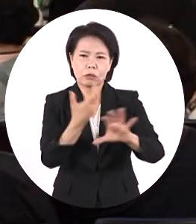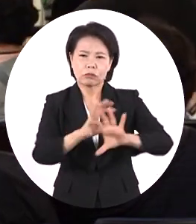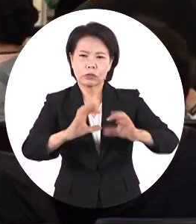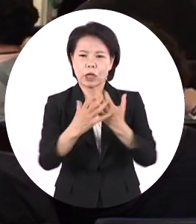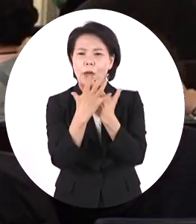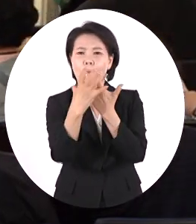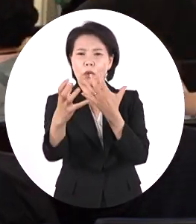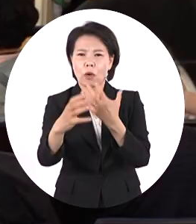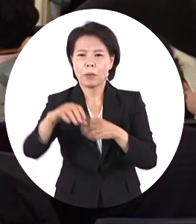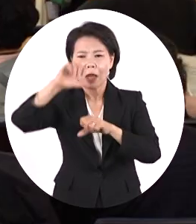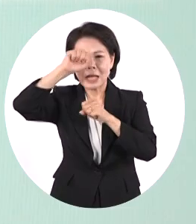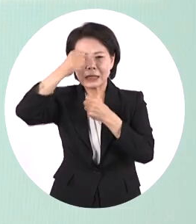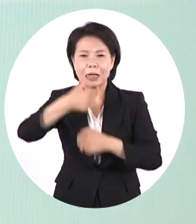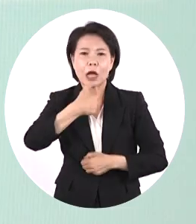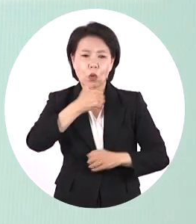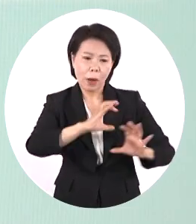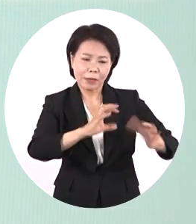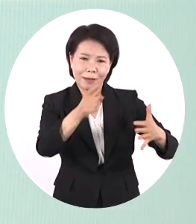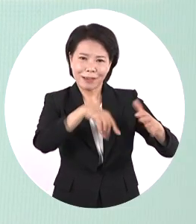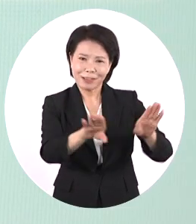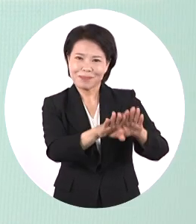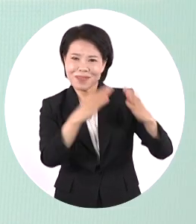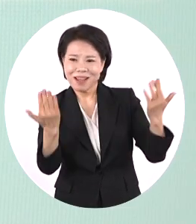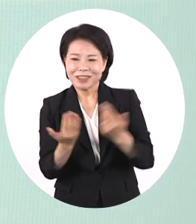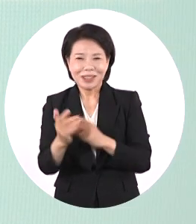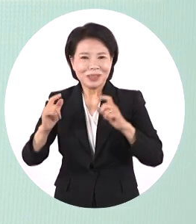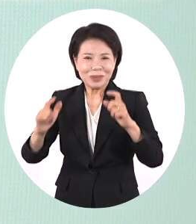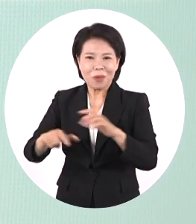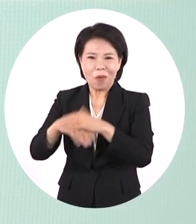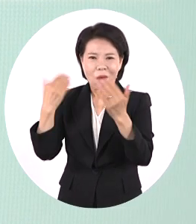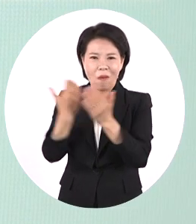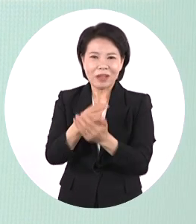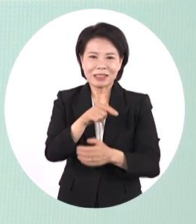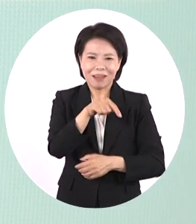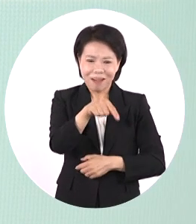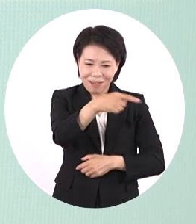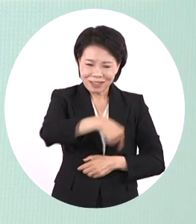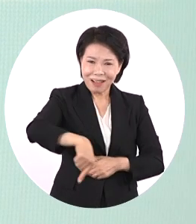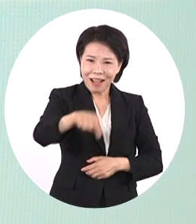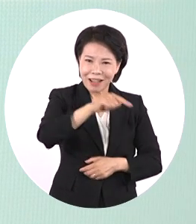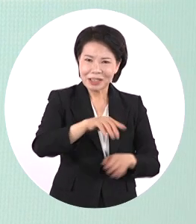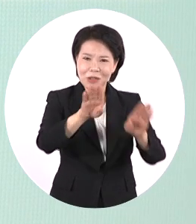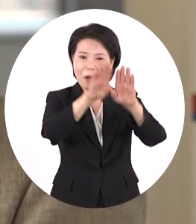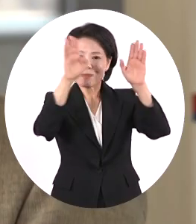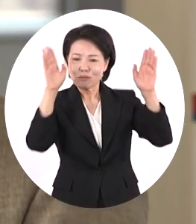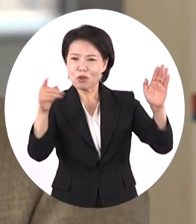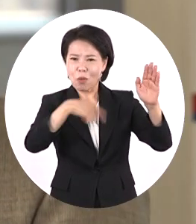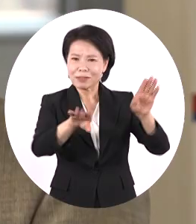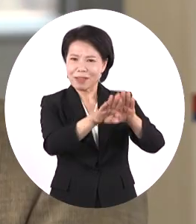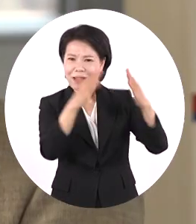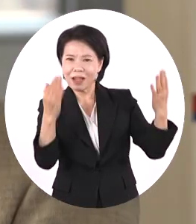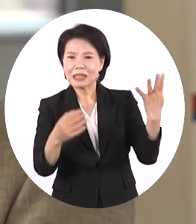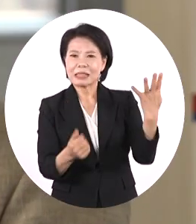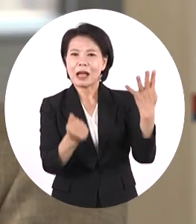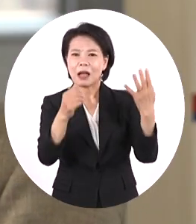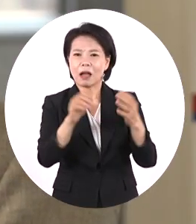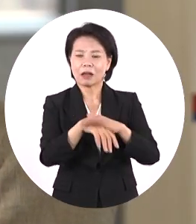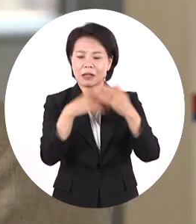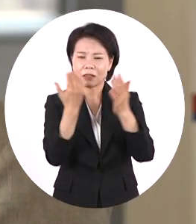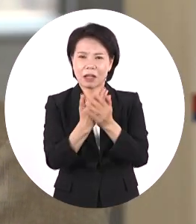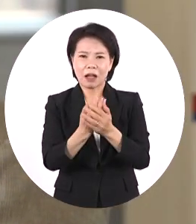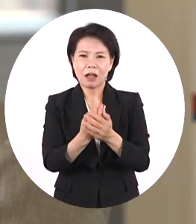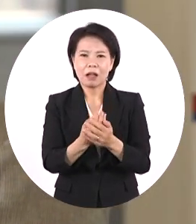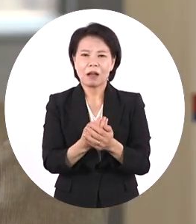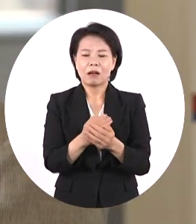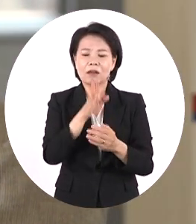국제포럼이 이탈리아 로마에서 열렸습니다. 제주도는 로마빌라 알티에리 박물관에서 제4회